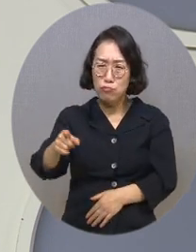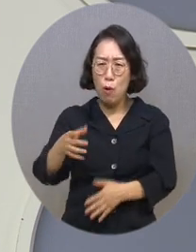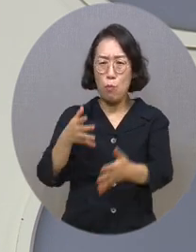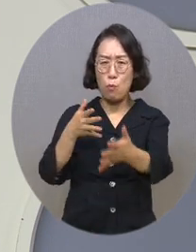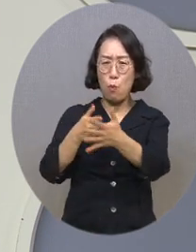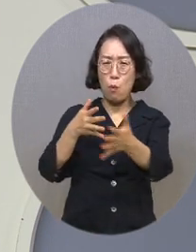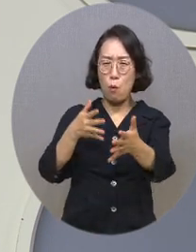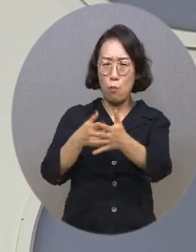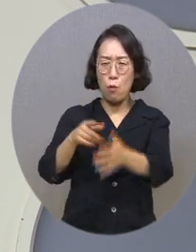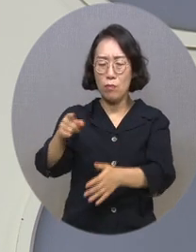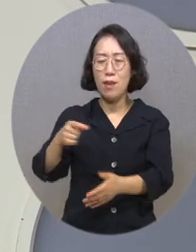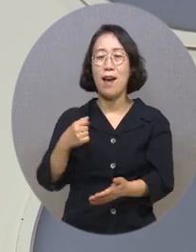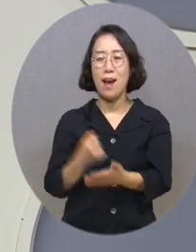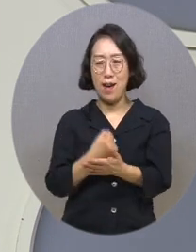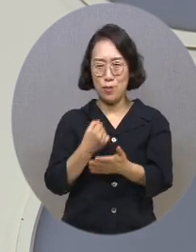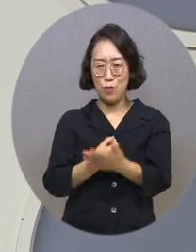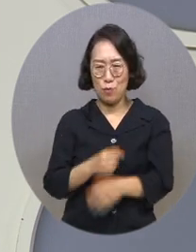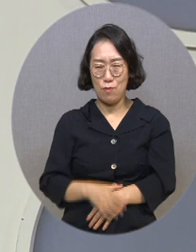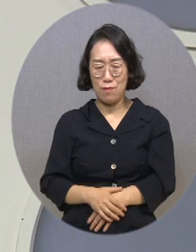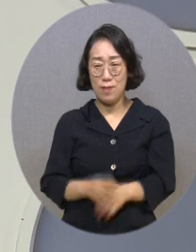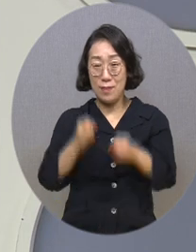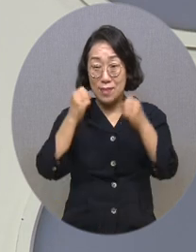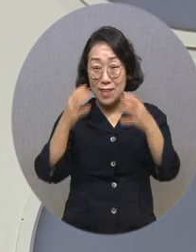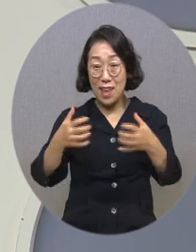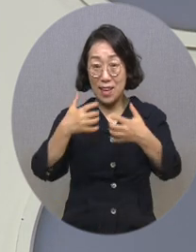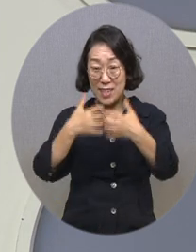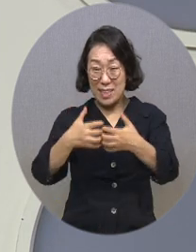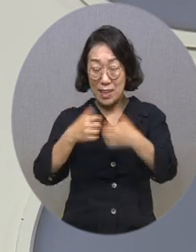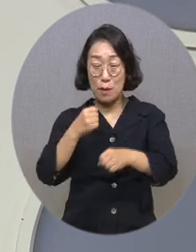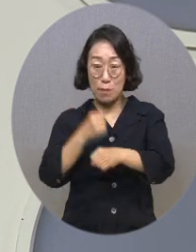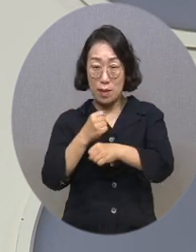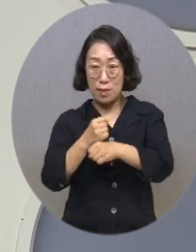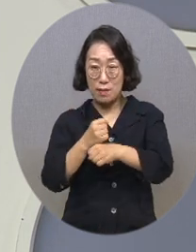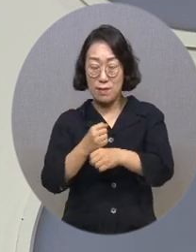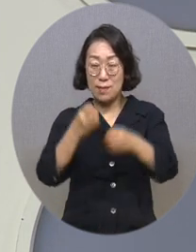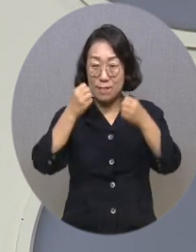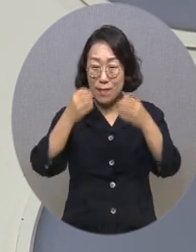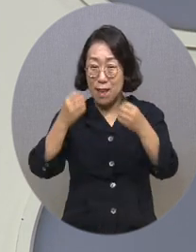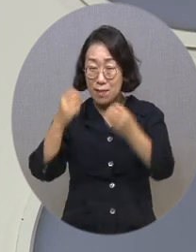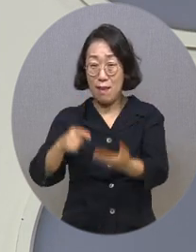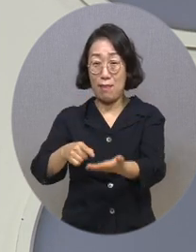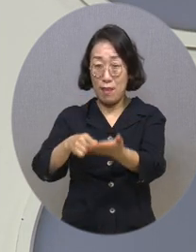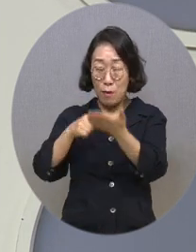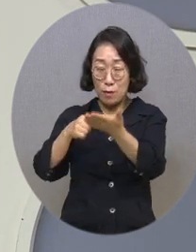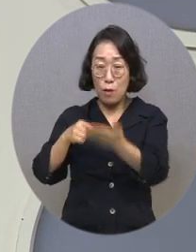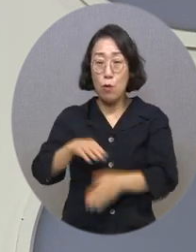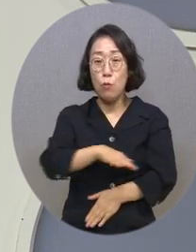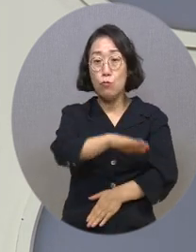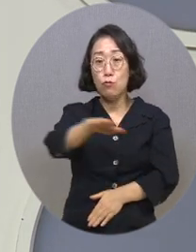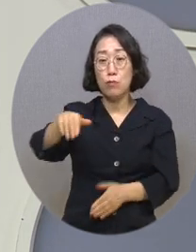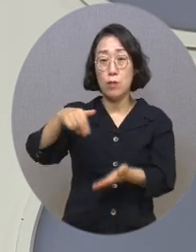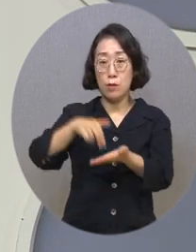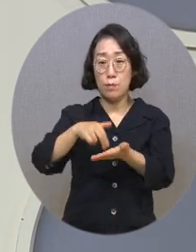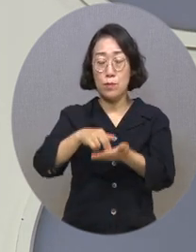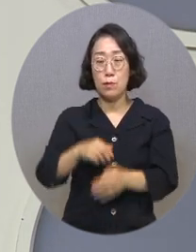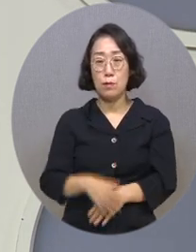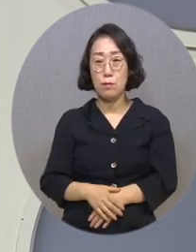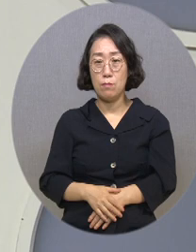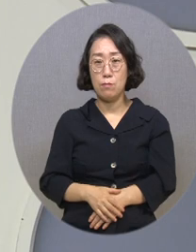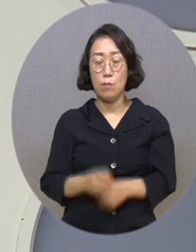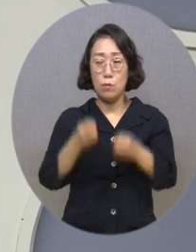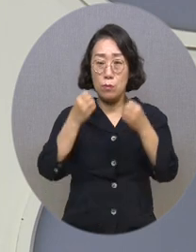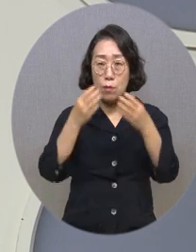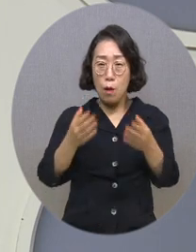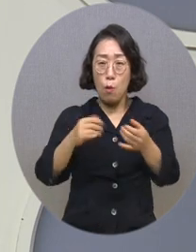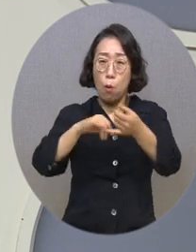조금 아쉬워요. 자기네들을 팔아먹기 위해서 컴퓨터 대해 업그레이드를 하고 있는데 뭐 그런데 저희들이 쓰는 거는 업그레이드가